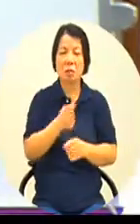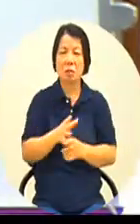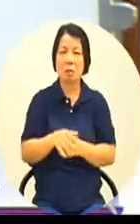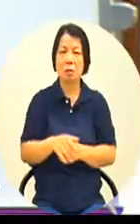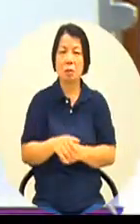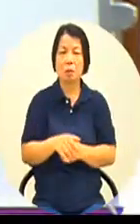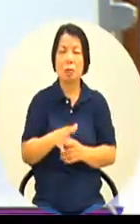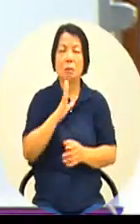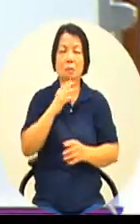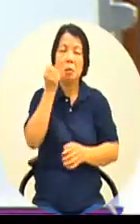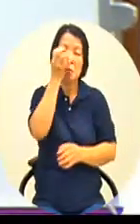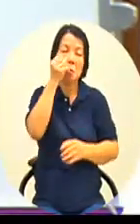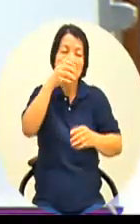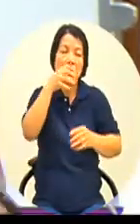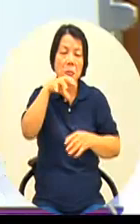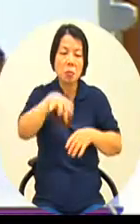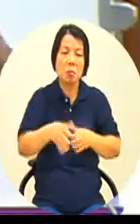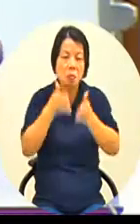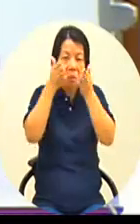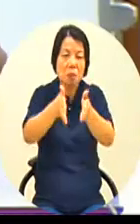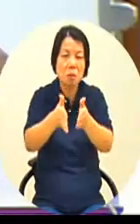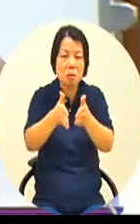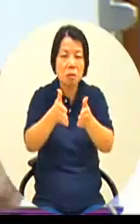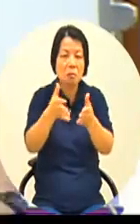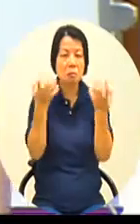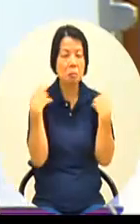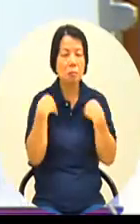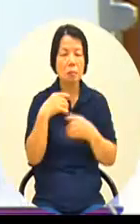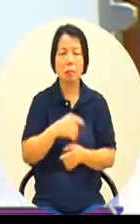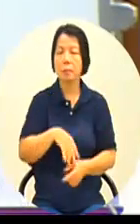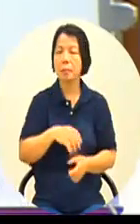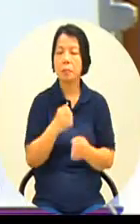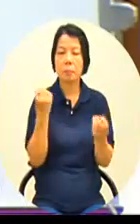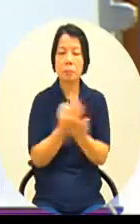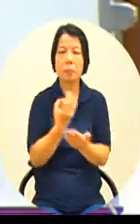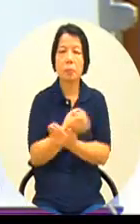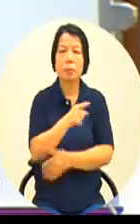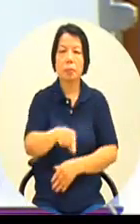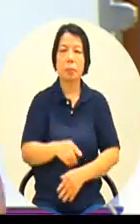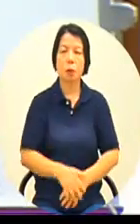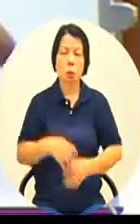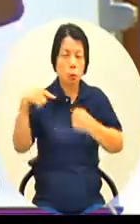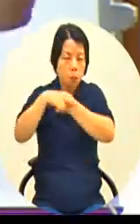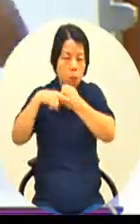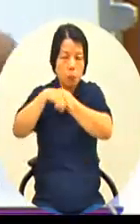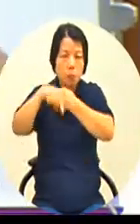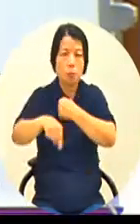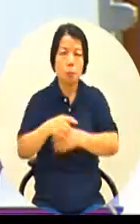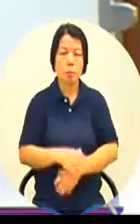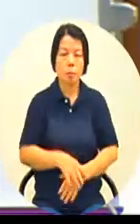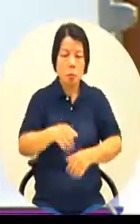过狭义了。我咧研究这吼，我感觉讲吼，